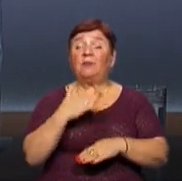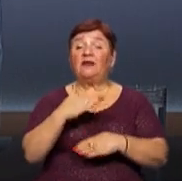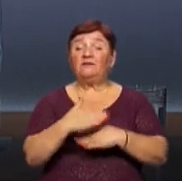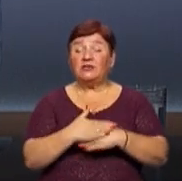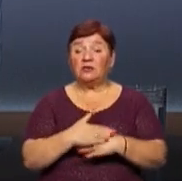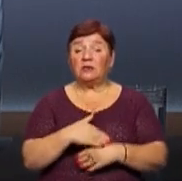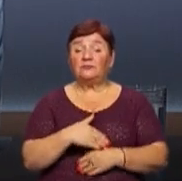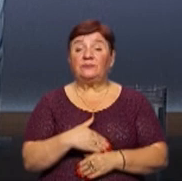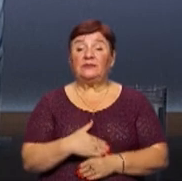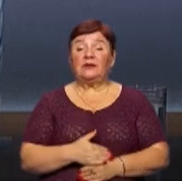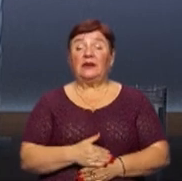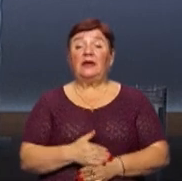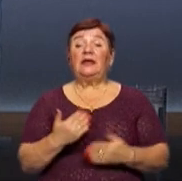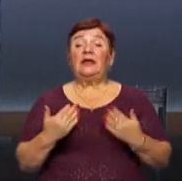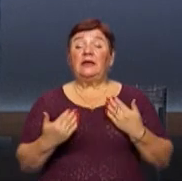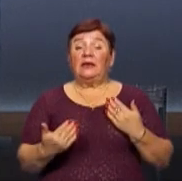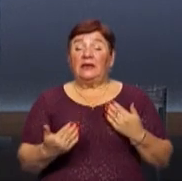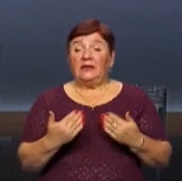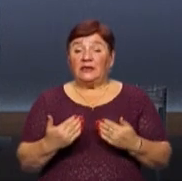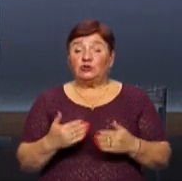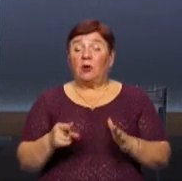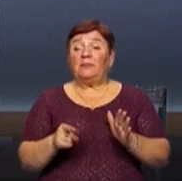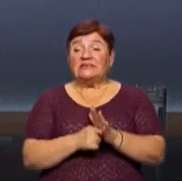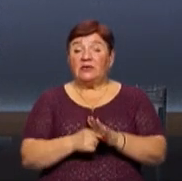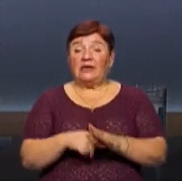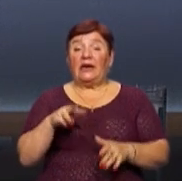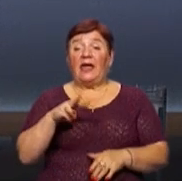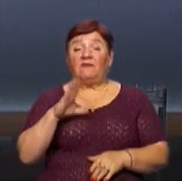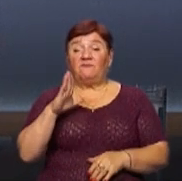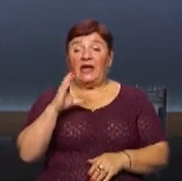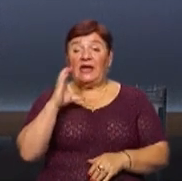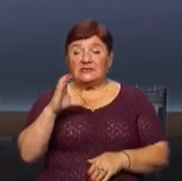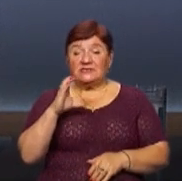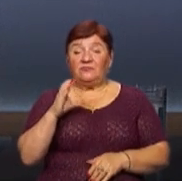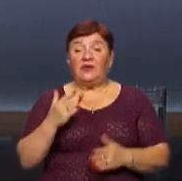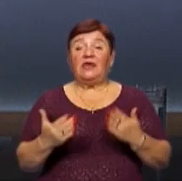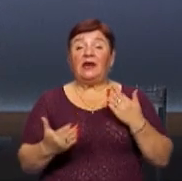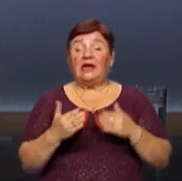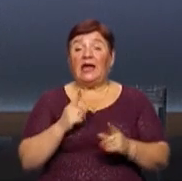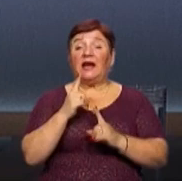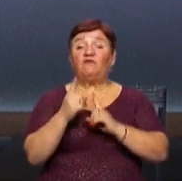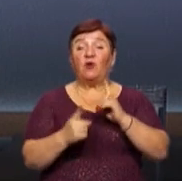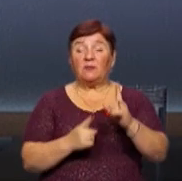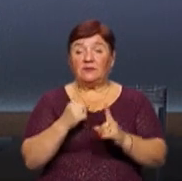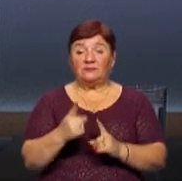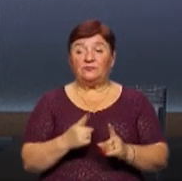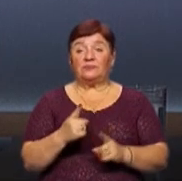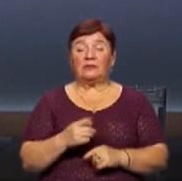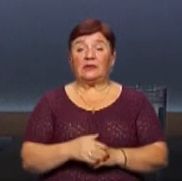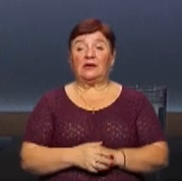вечора, ви в ефірі, кажіть, будь ласка. Дівчаті пенсіонерам МВС, які увійшли до реформи.